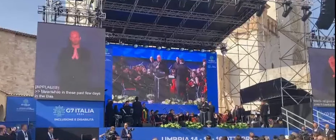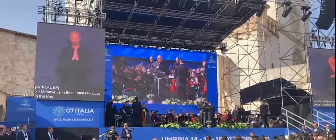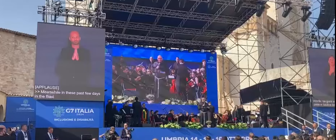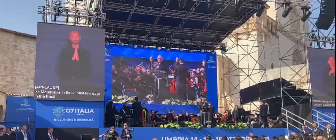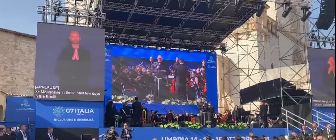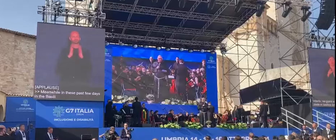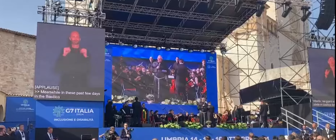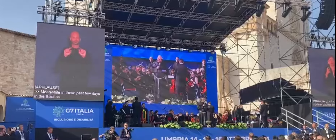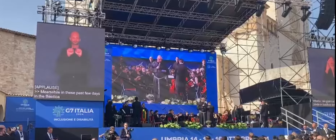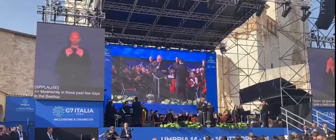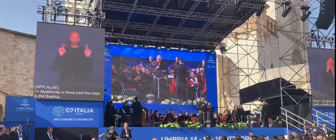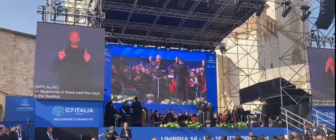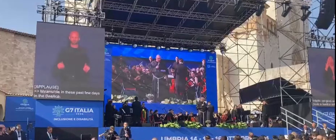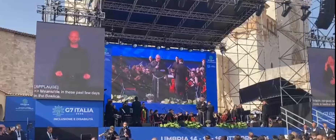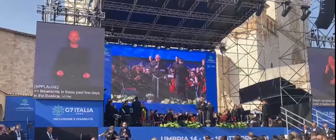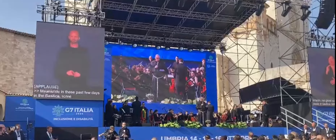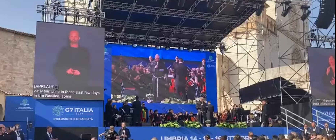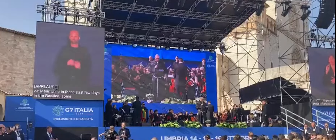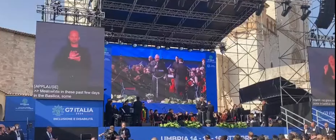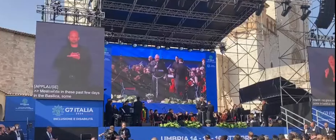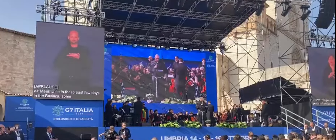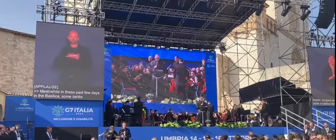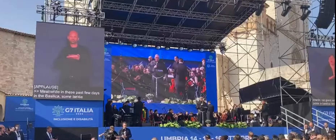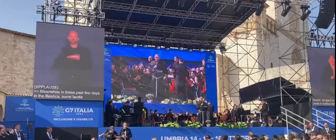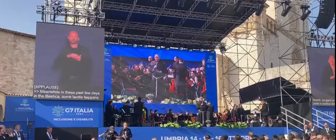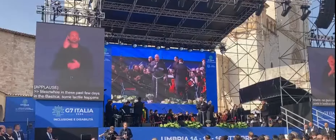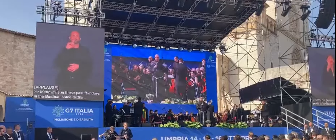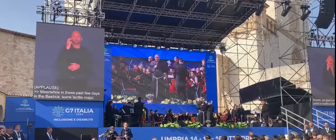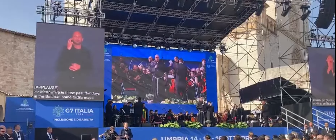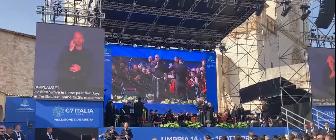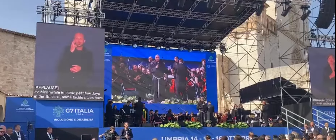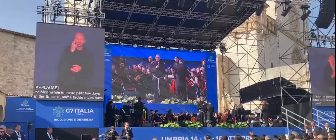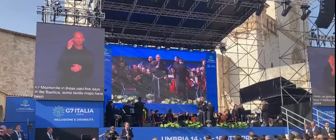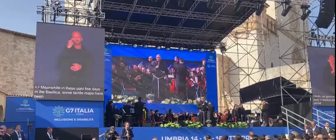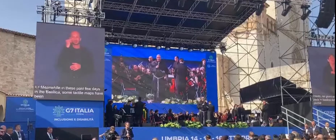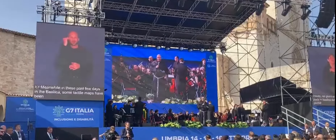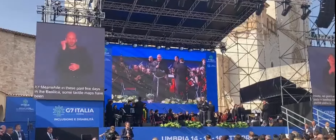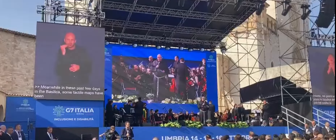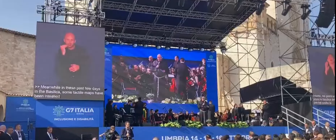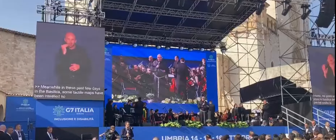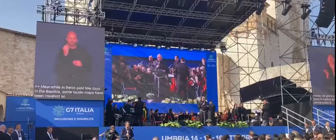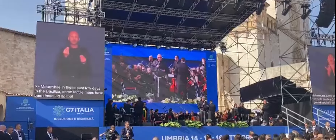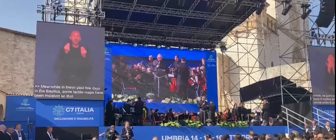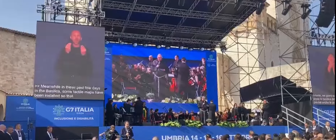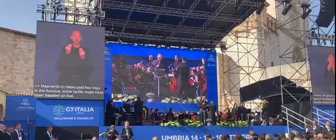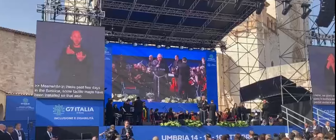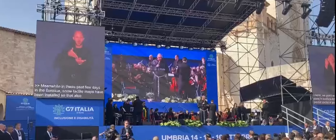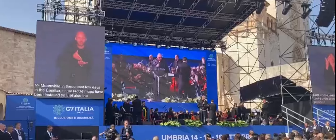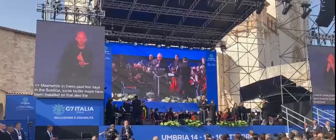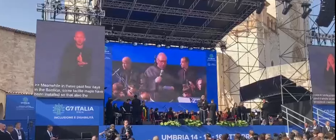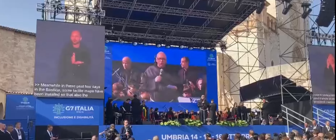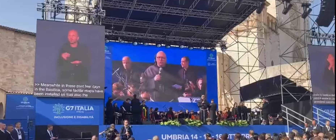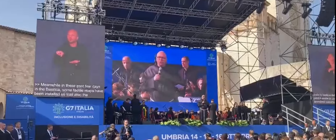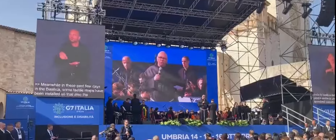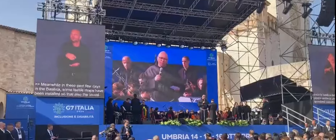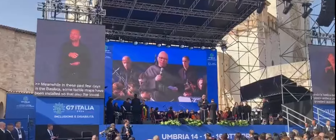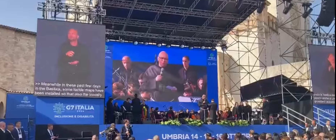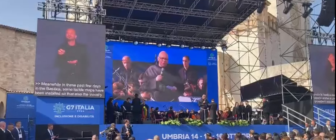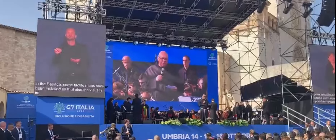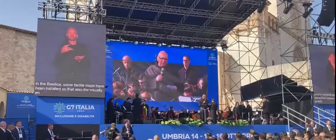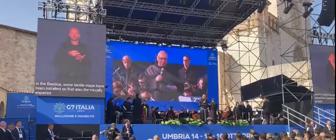persone cieche e ipovedenti possano conoscere meglio questo tesoro di arte e di spiritualità. Sono